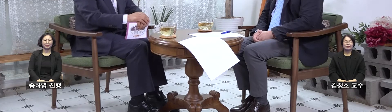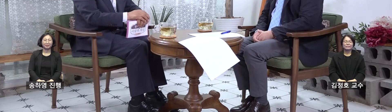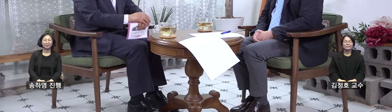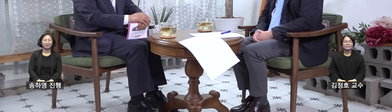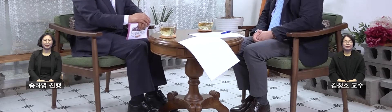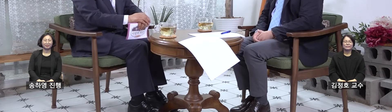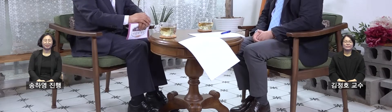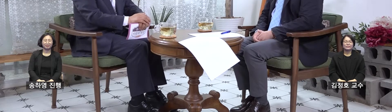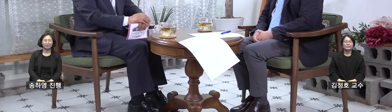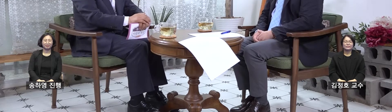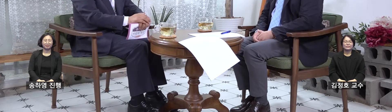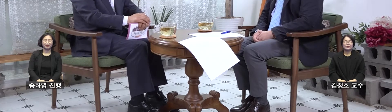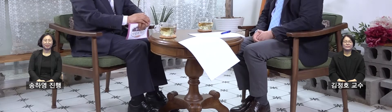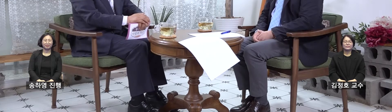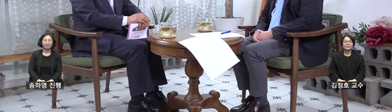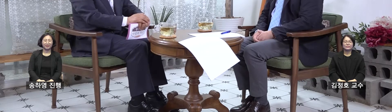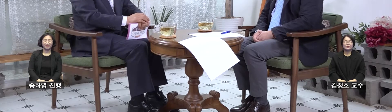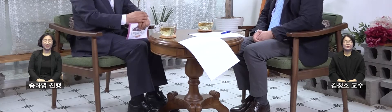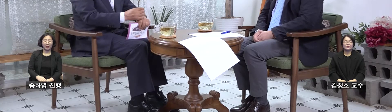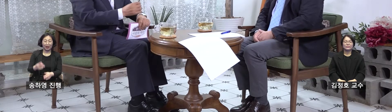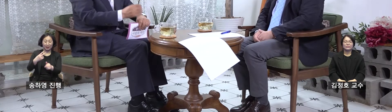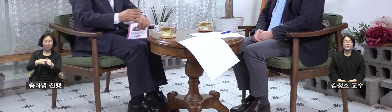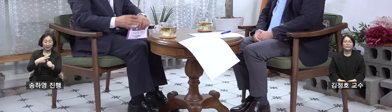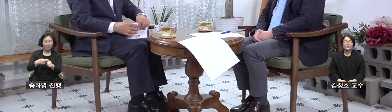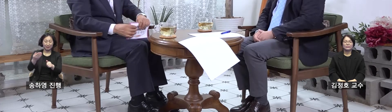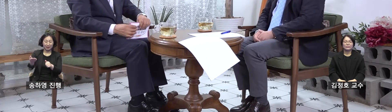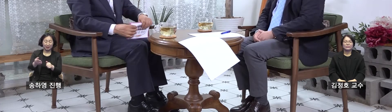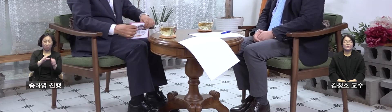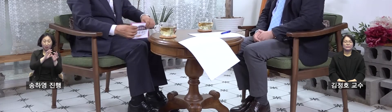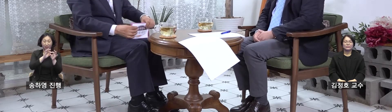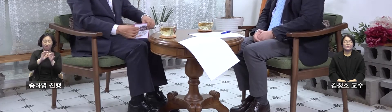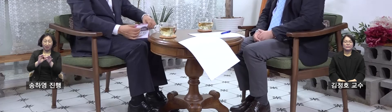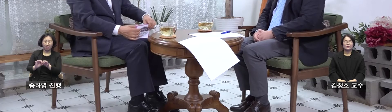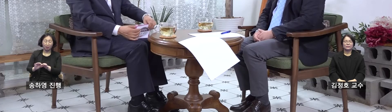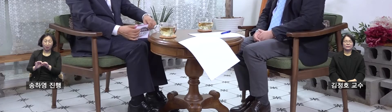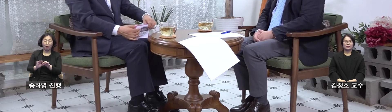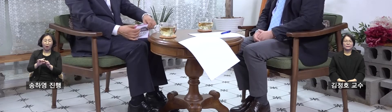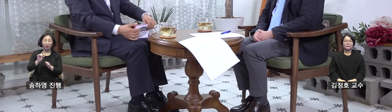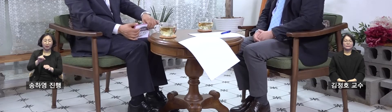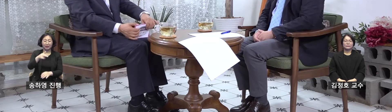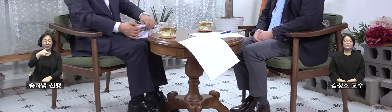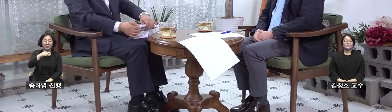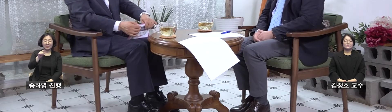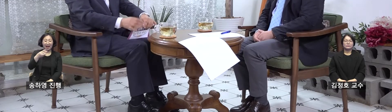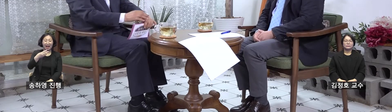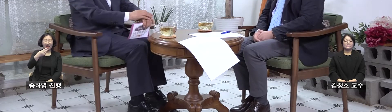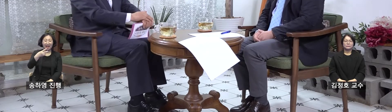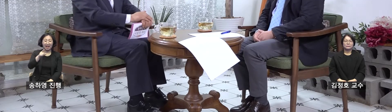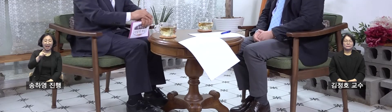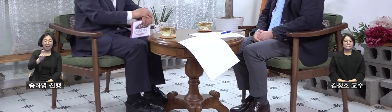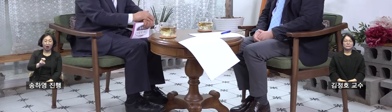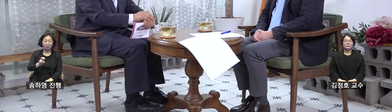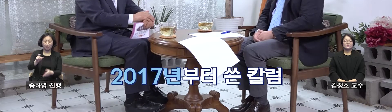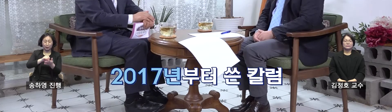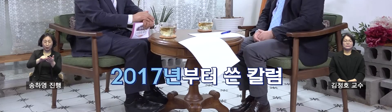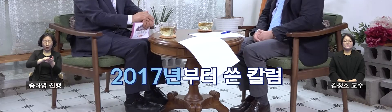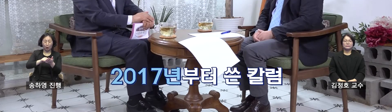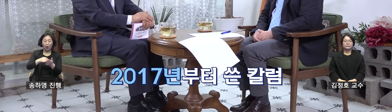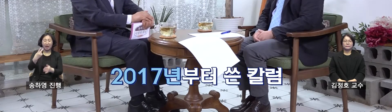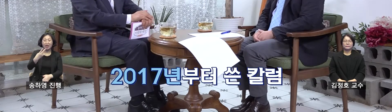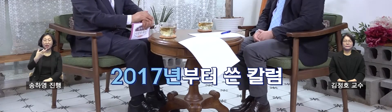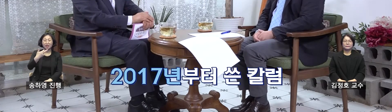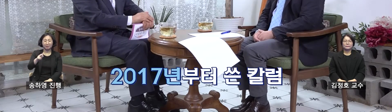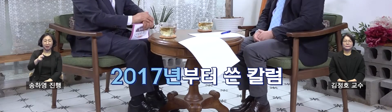굉장히 꾸준하게 네. 교수님께서 칼럼을 쓰고 계시더라고요. 네. 살펴보니까 2017년부터